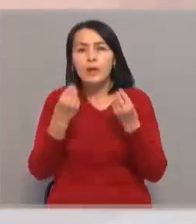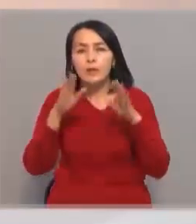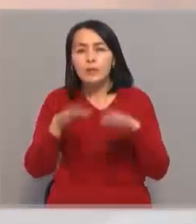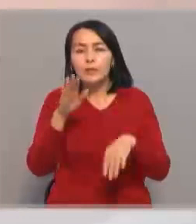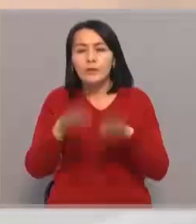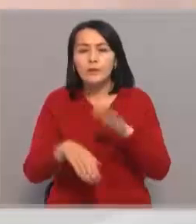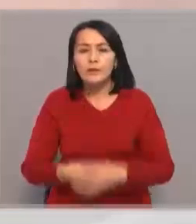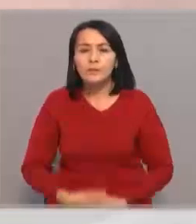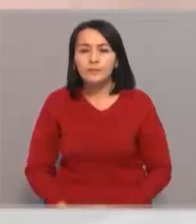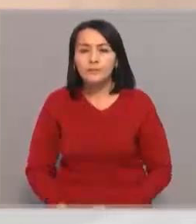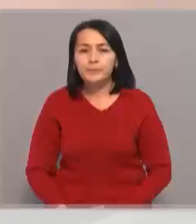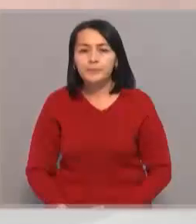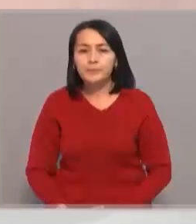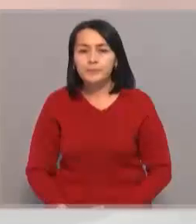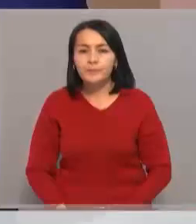ерекше.